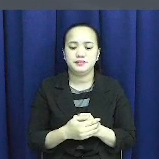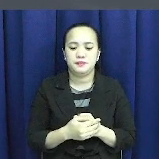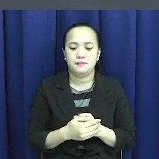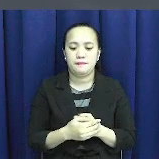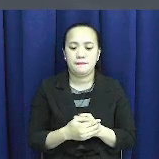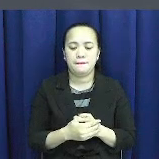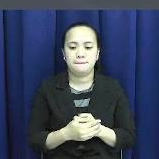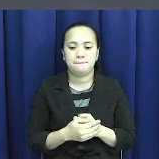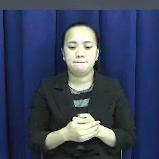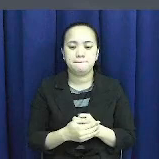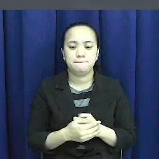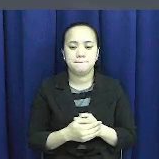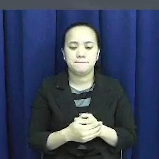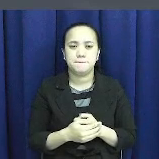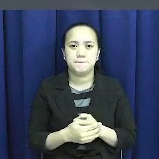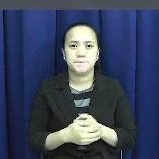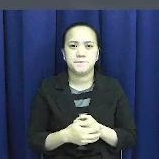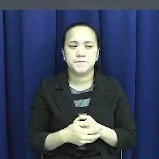yung